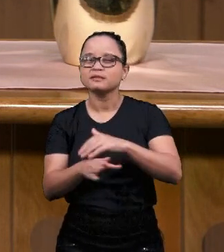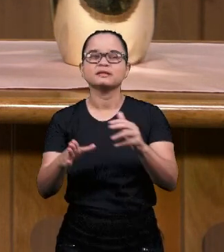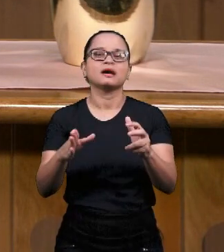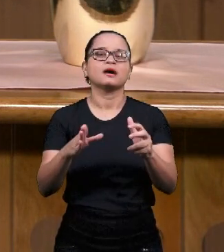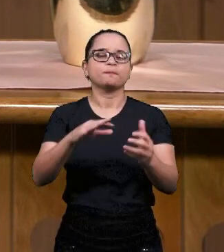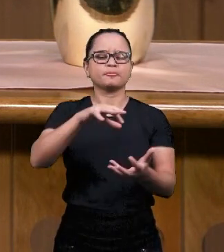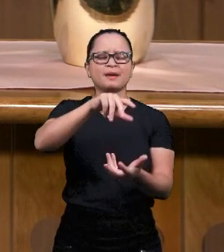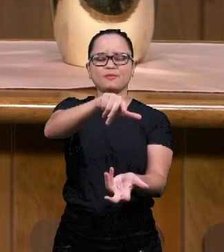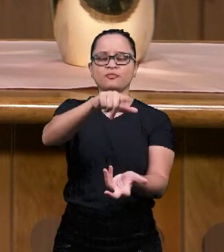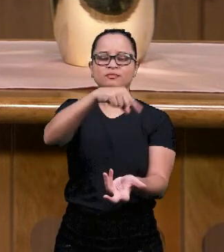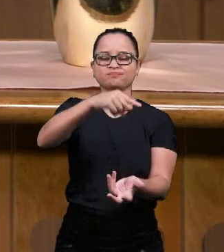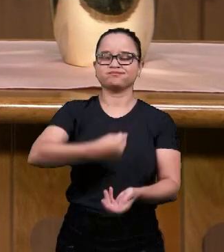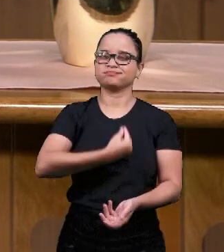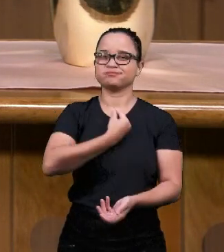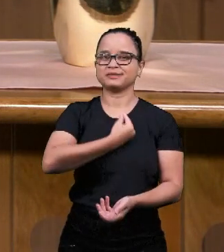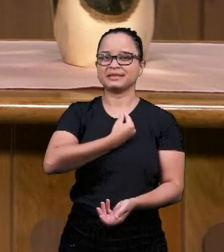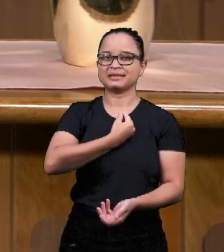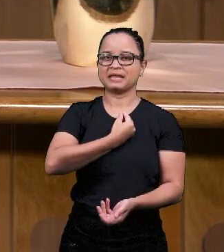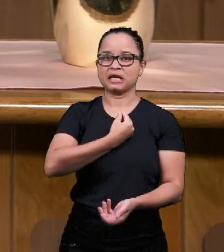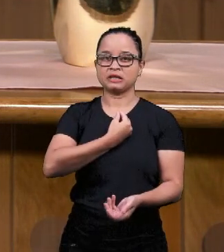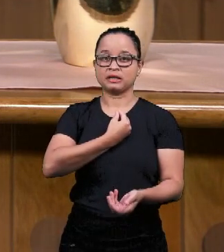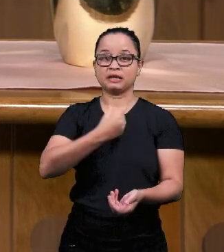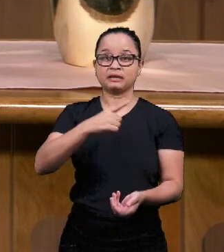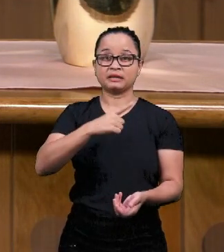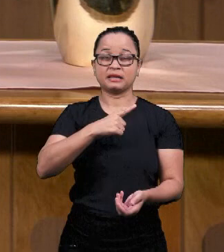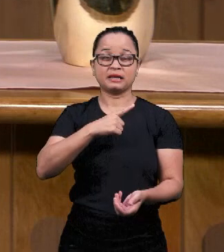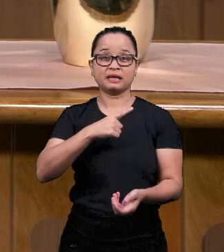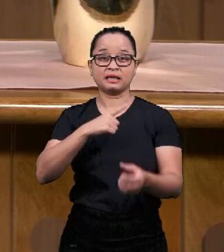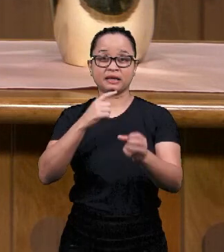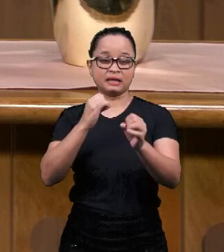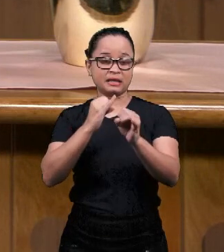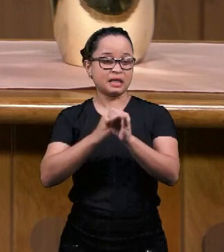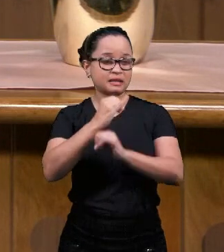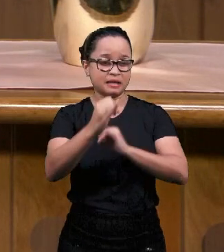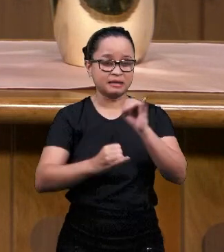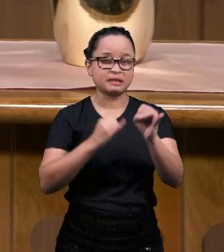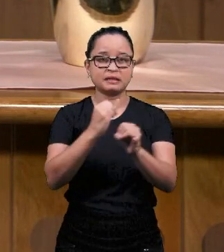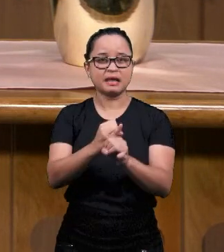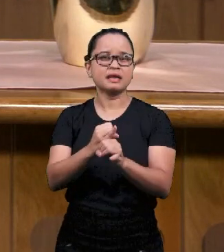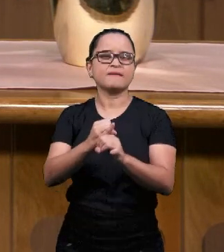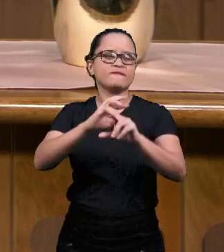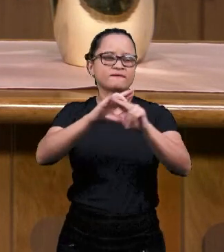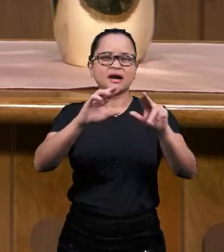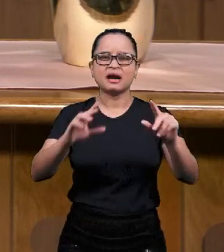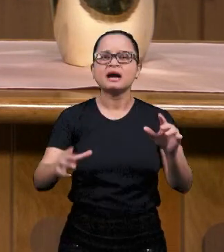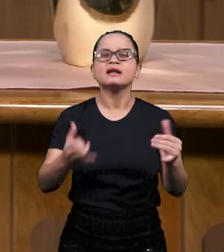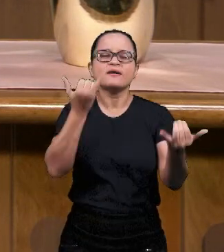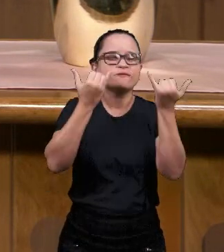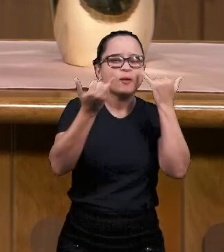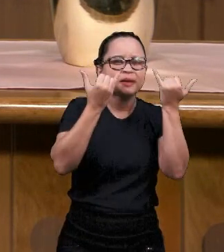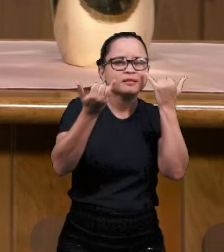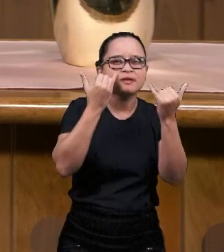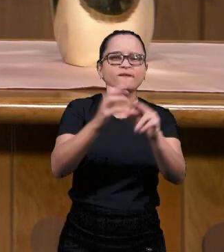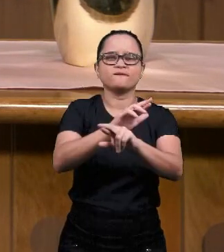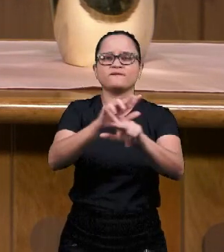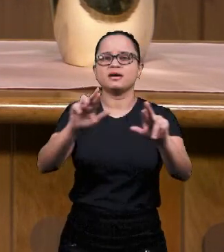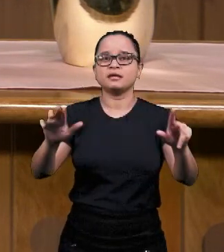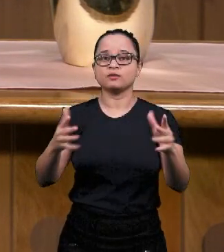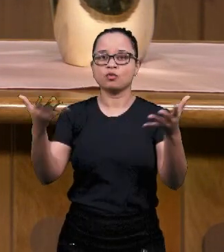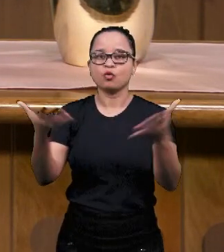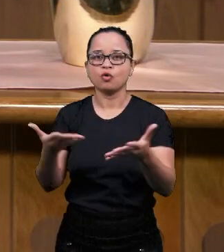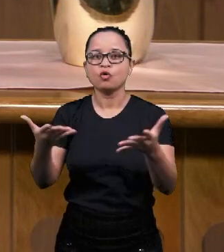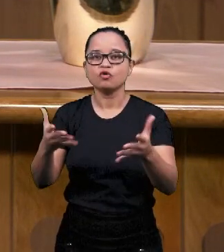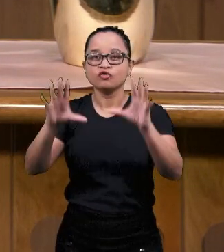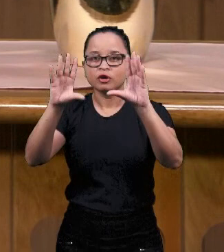в школе, может быть, или в институте, где молодежь учится, когда наш мир соединен